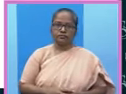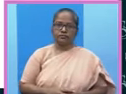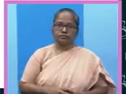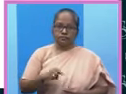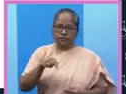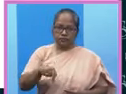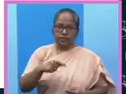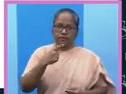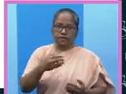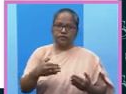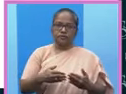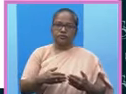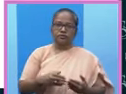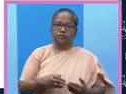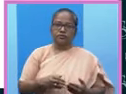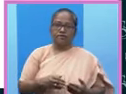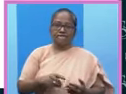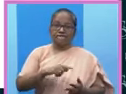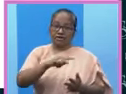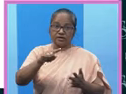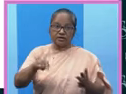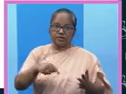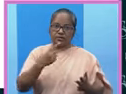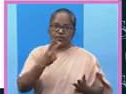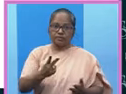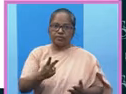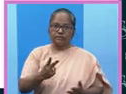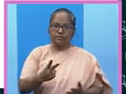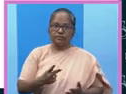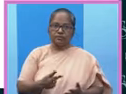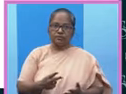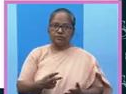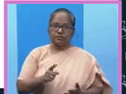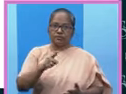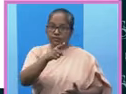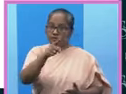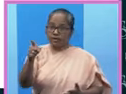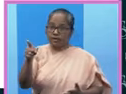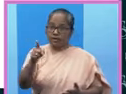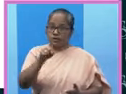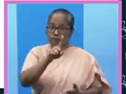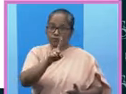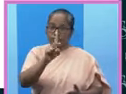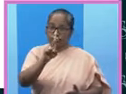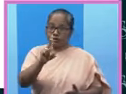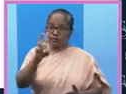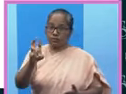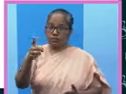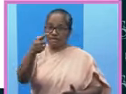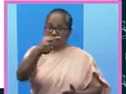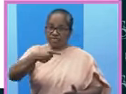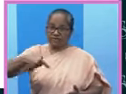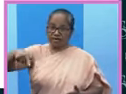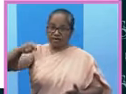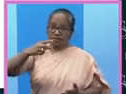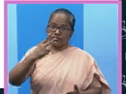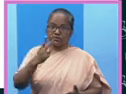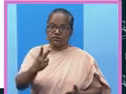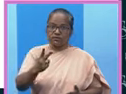இப்போ நம்ம என்ன பார்த்து முடித்தோம் அப்படின்னா வட்டத்தினுடைய பகுதிகள் பார்த்தோம் இல்லையா? இப்போ இங்கே மூன்று வட்டங்கள் இருக்கிறது. இதை நான் என்ன செய்ய போகிறேன்னா